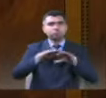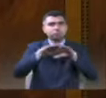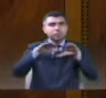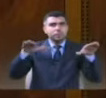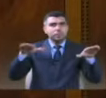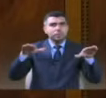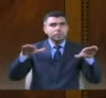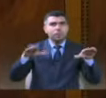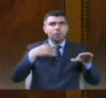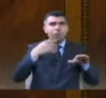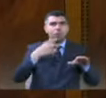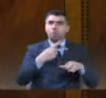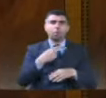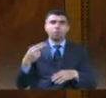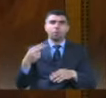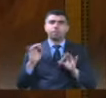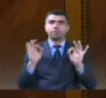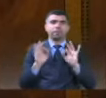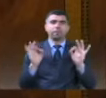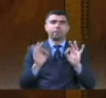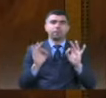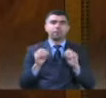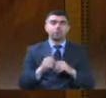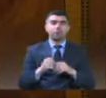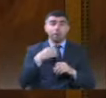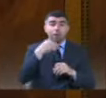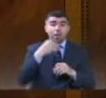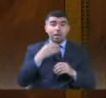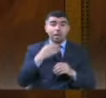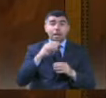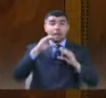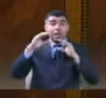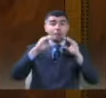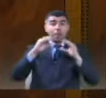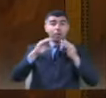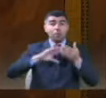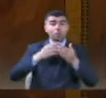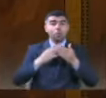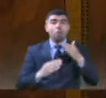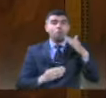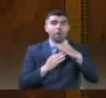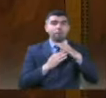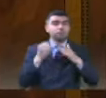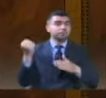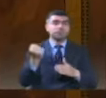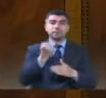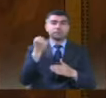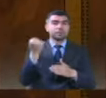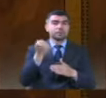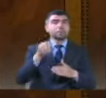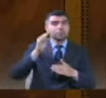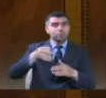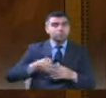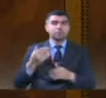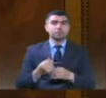زين، هذا الشيء ماشي صحيح. الحوار الاجتماعي متعطر. الحوار الاجتماعي بطبيعة الحال ما